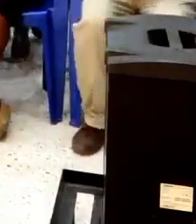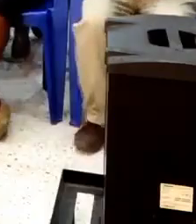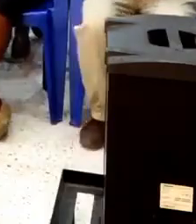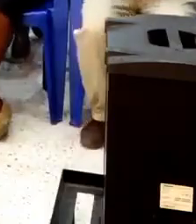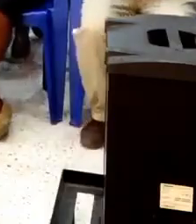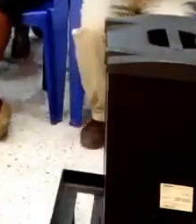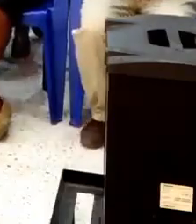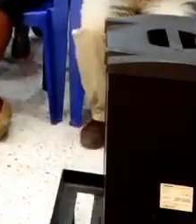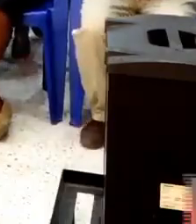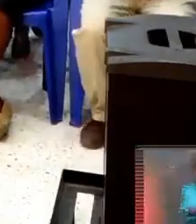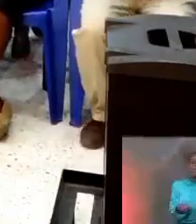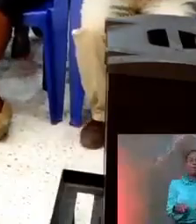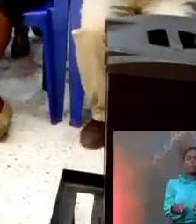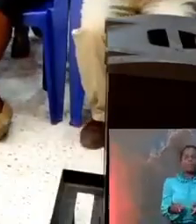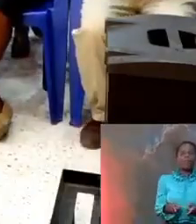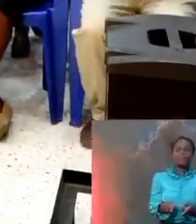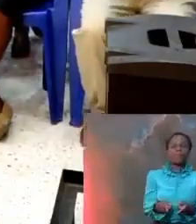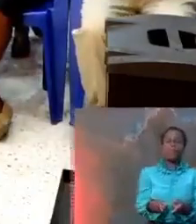Jioni ya leo